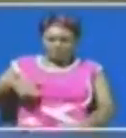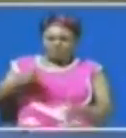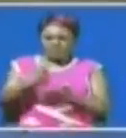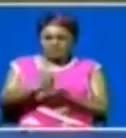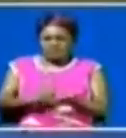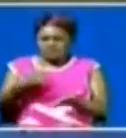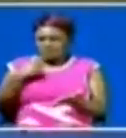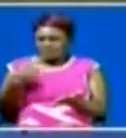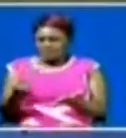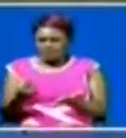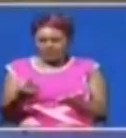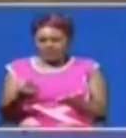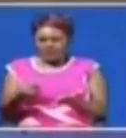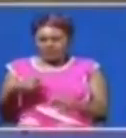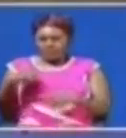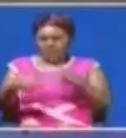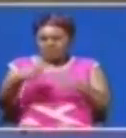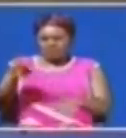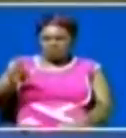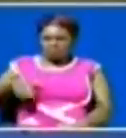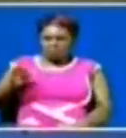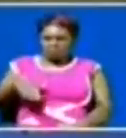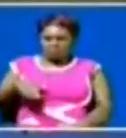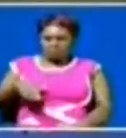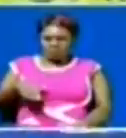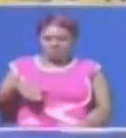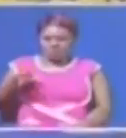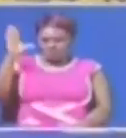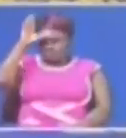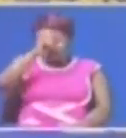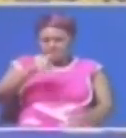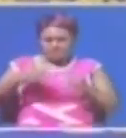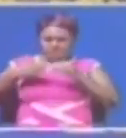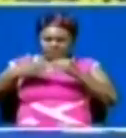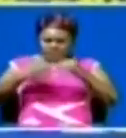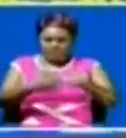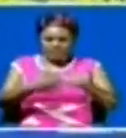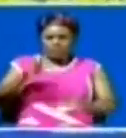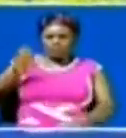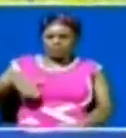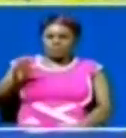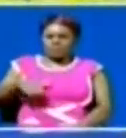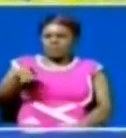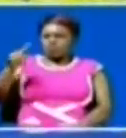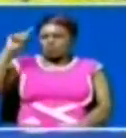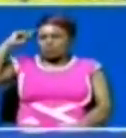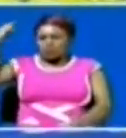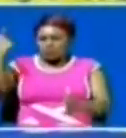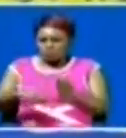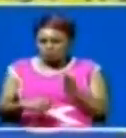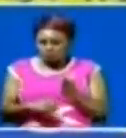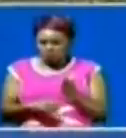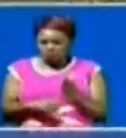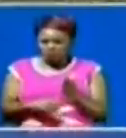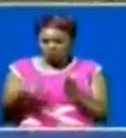ambao wanasema shirika la maendeleo ya wanawake linawapotosha wanawake na kutaka wawe kama wanaume. Je, mtazamo wako ni upi